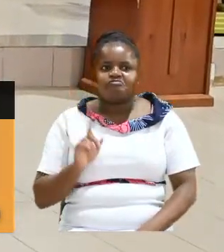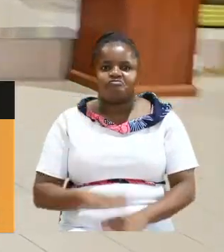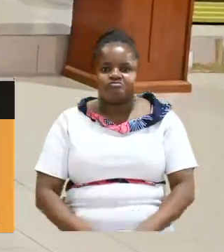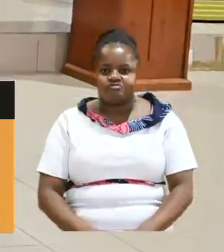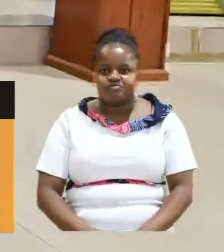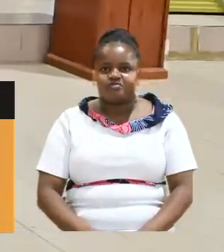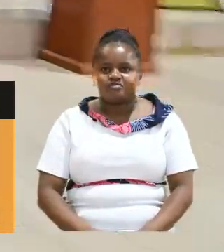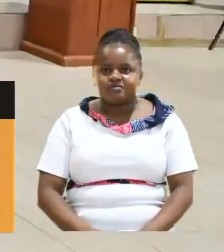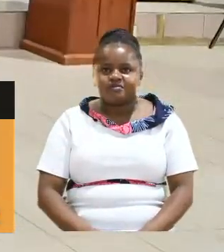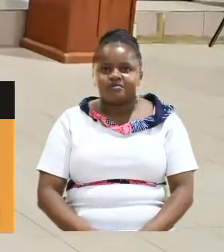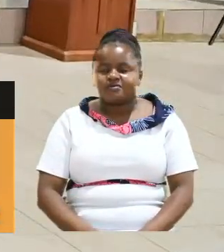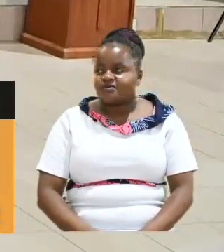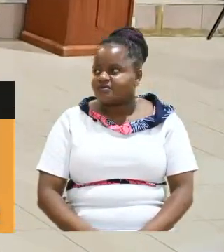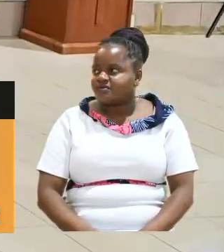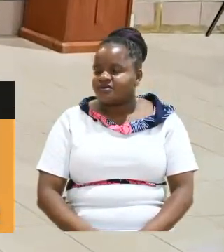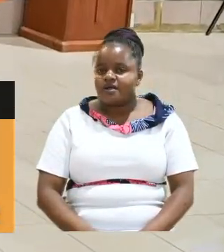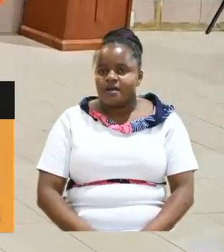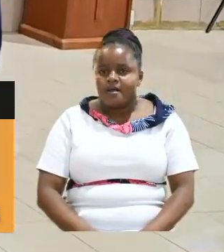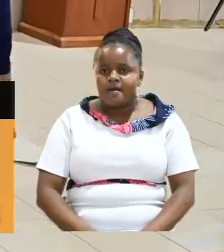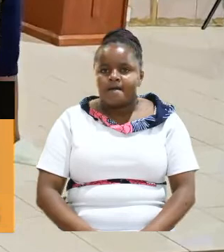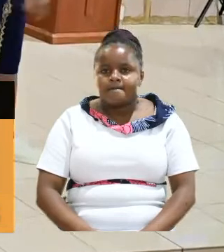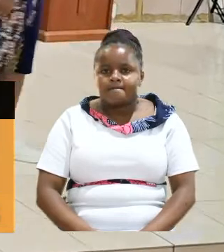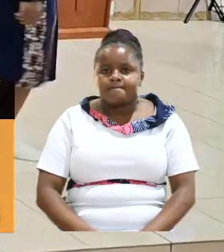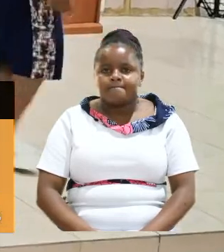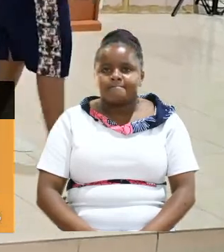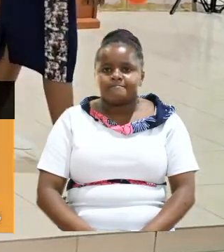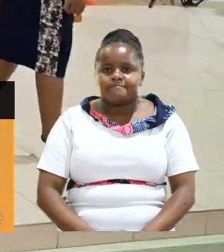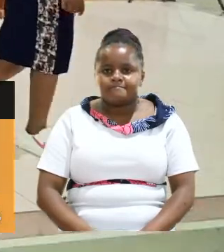Volume. Amani music.